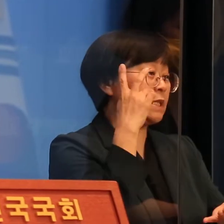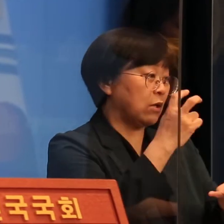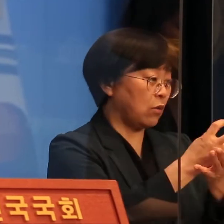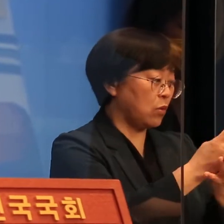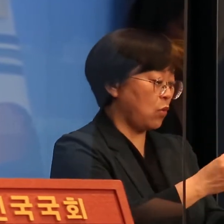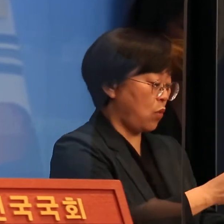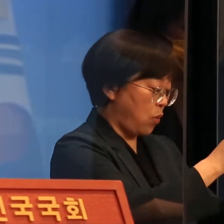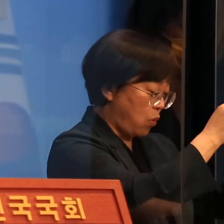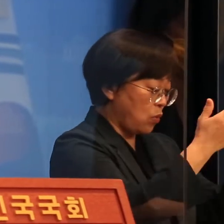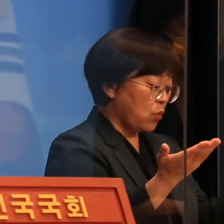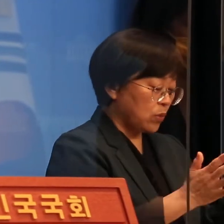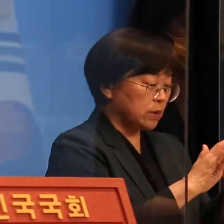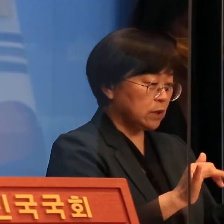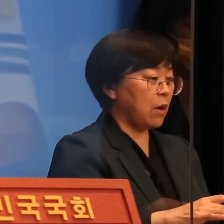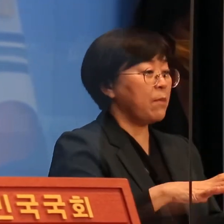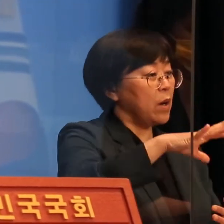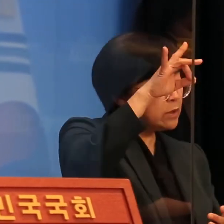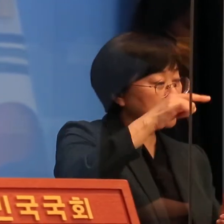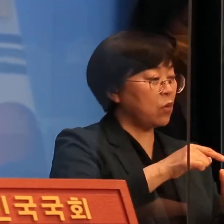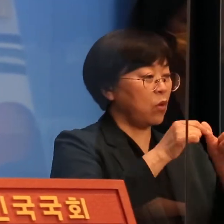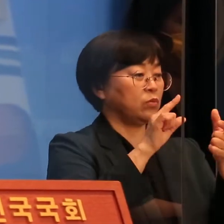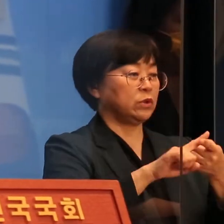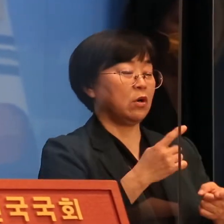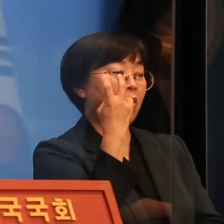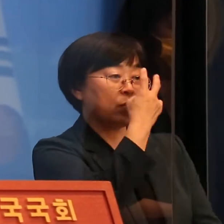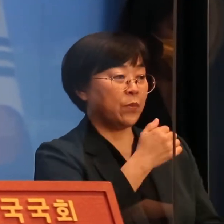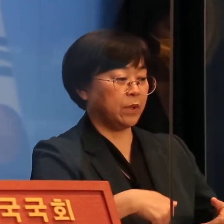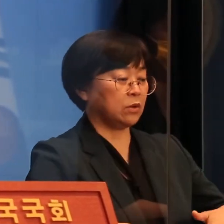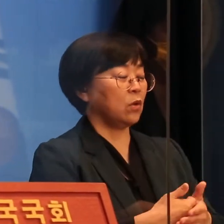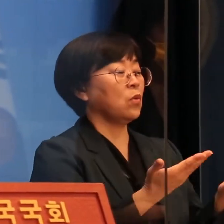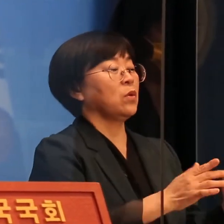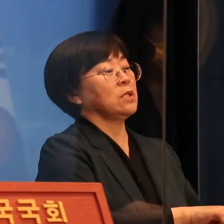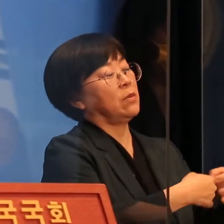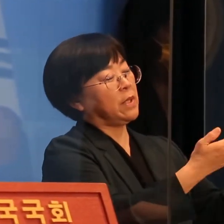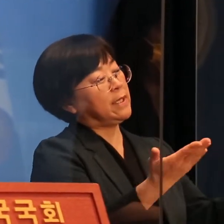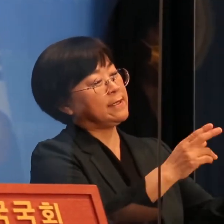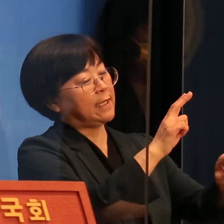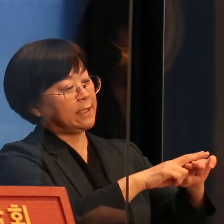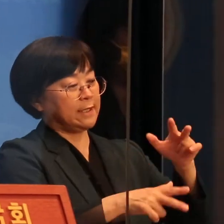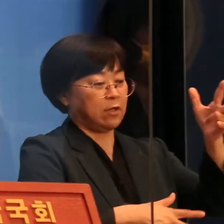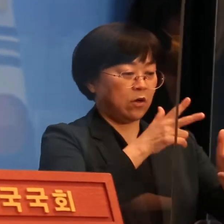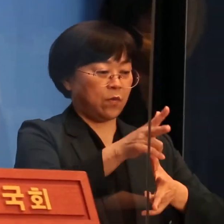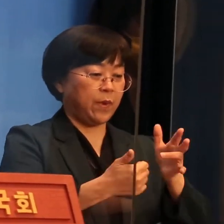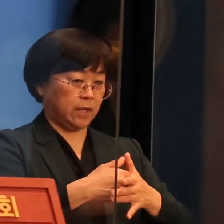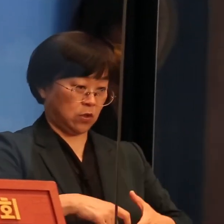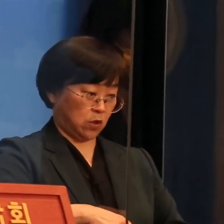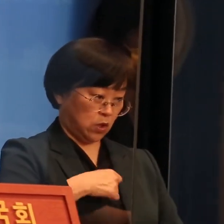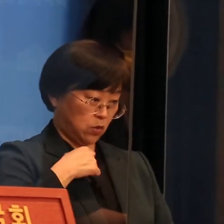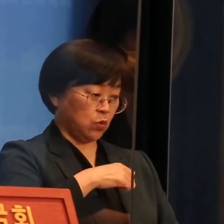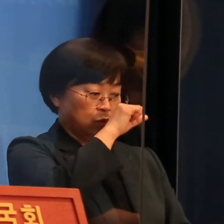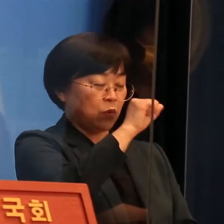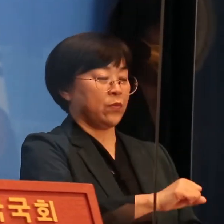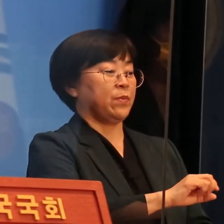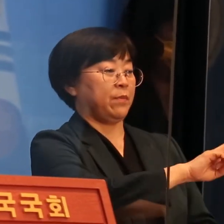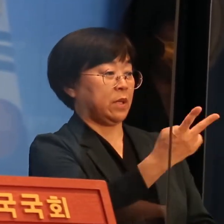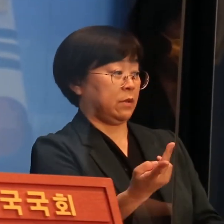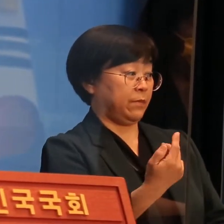노동자 고용 우선 보장부터 검토해야 합니다. 노동의 참여로 일자리와 산업의 정의로운 전환을 만들어